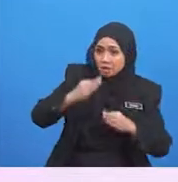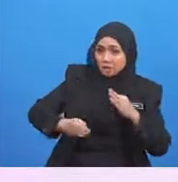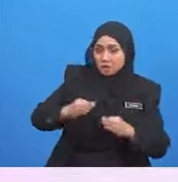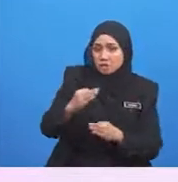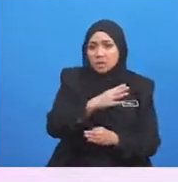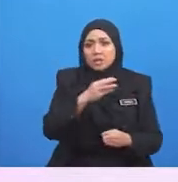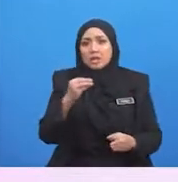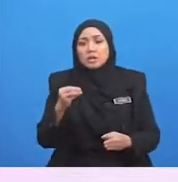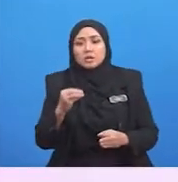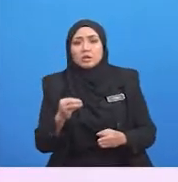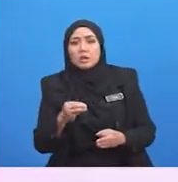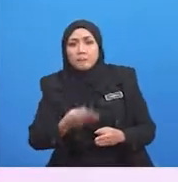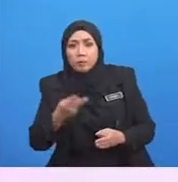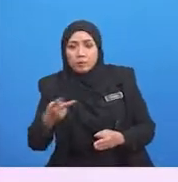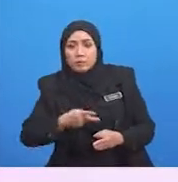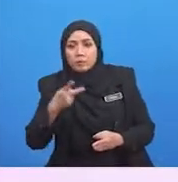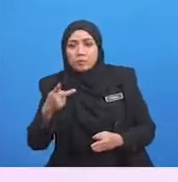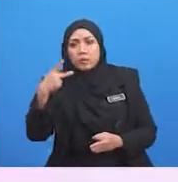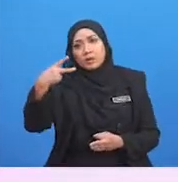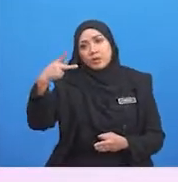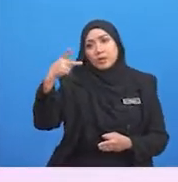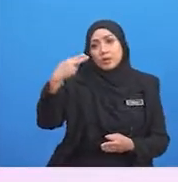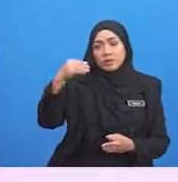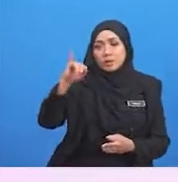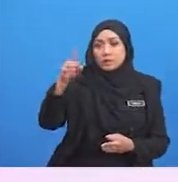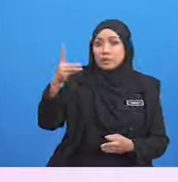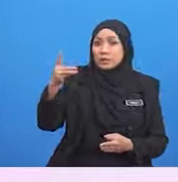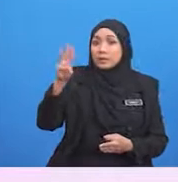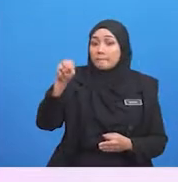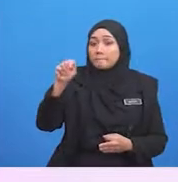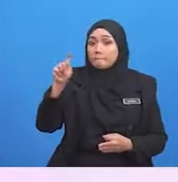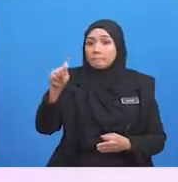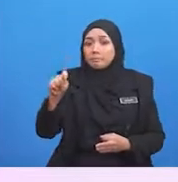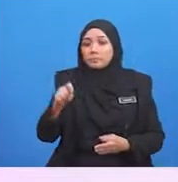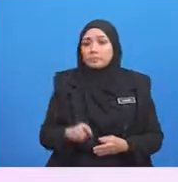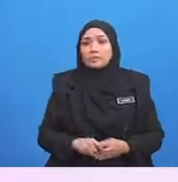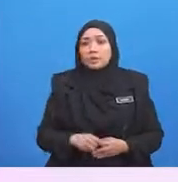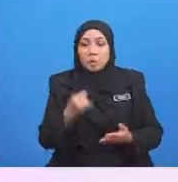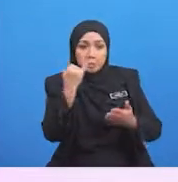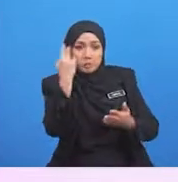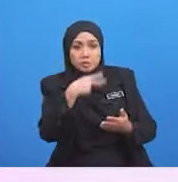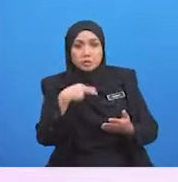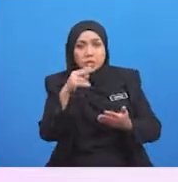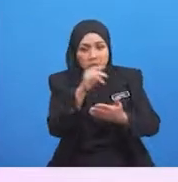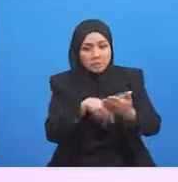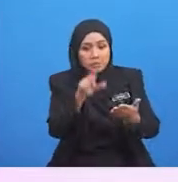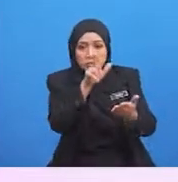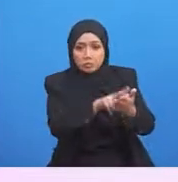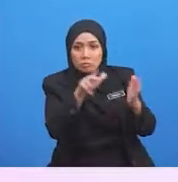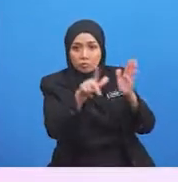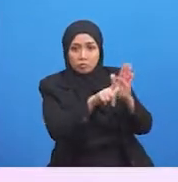jaminan produk dan perkhidmatan selepas jualan. Imej dan jenama akan